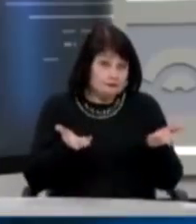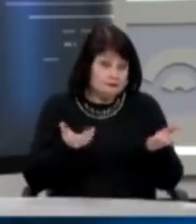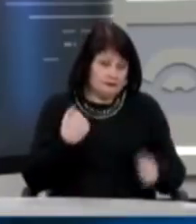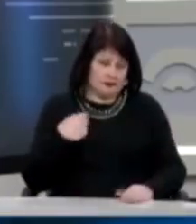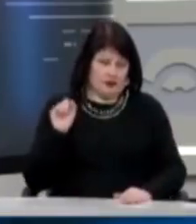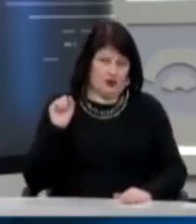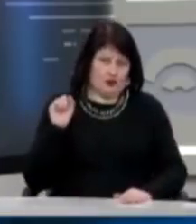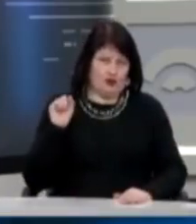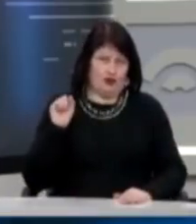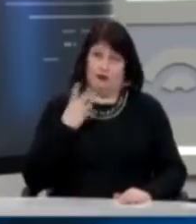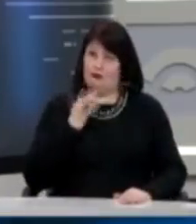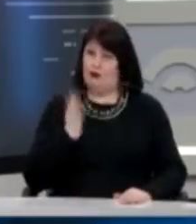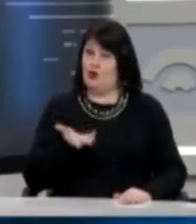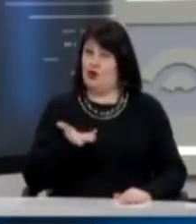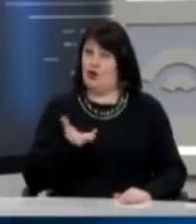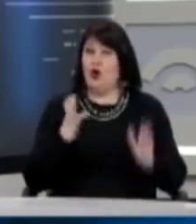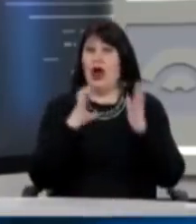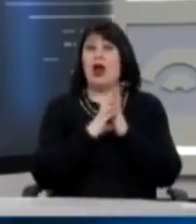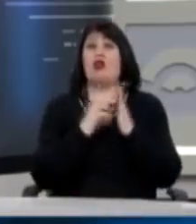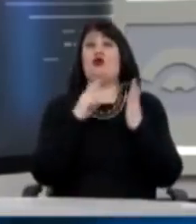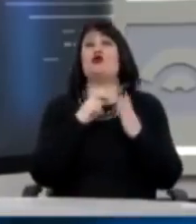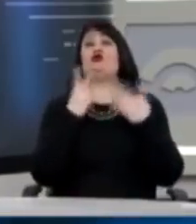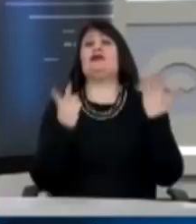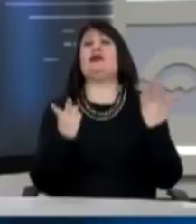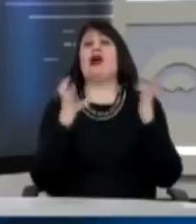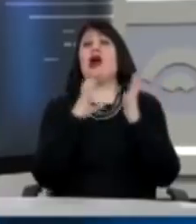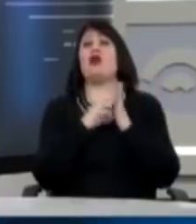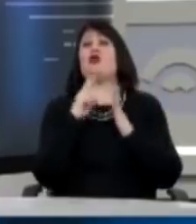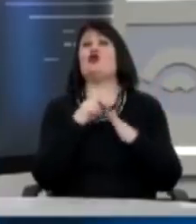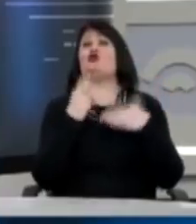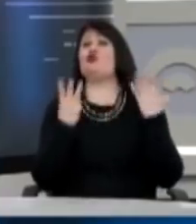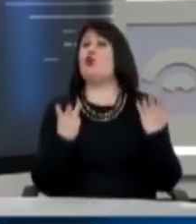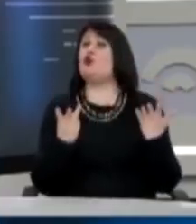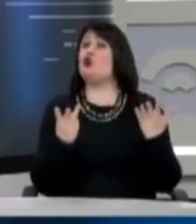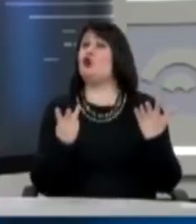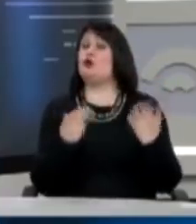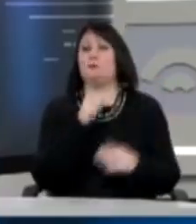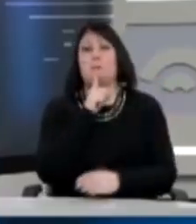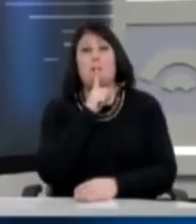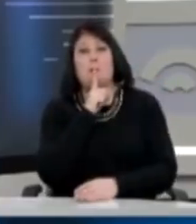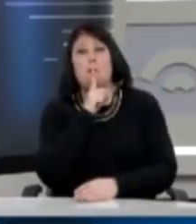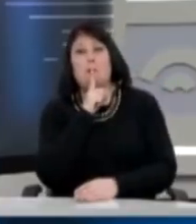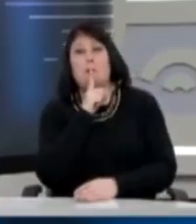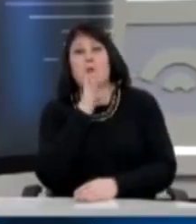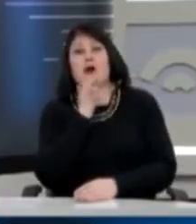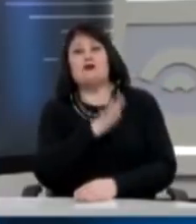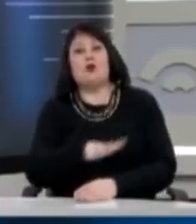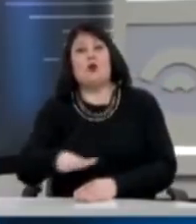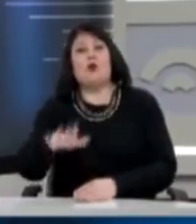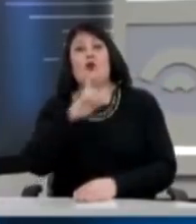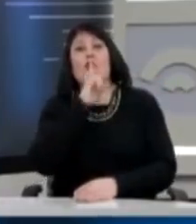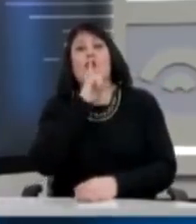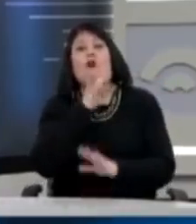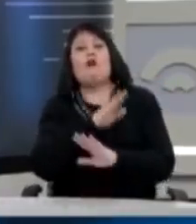όχι. Γιατί? Άρθρο 27, άρθρο 28. Άκρα του τάφου σιωπή στον κάμπο βασιλεύει.